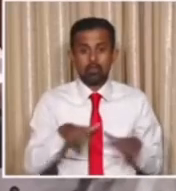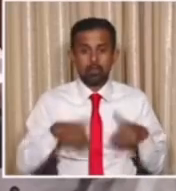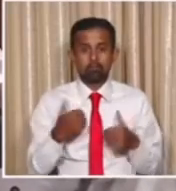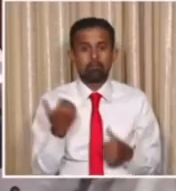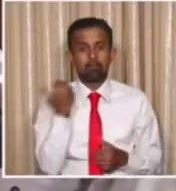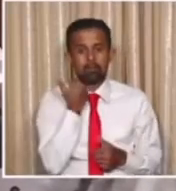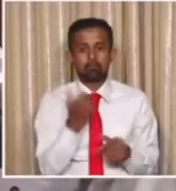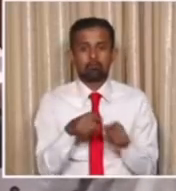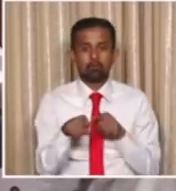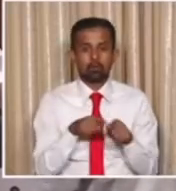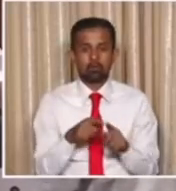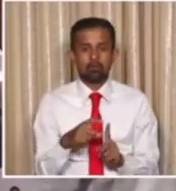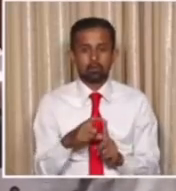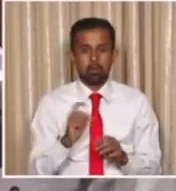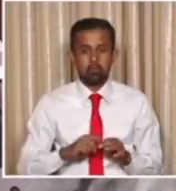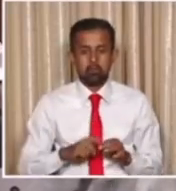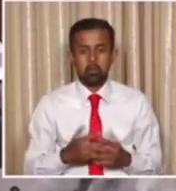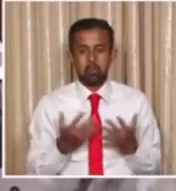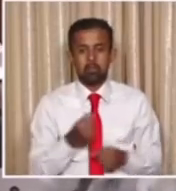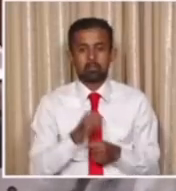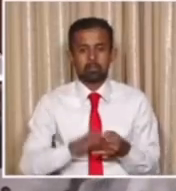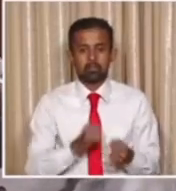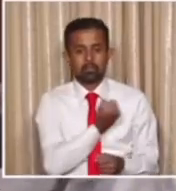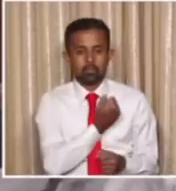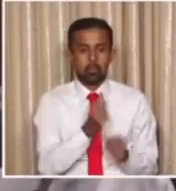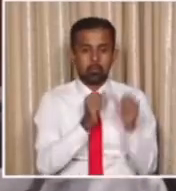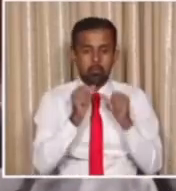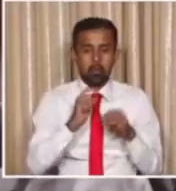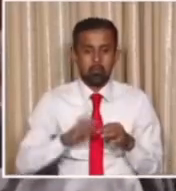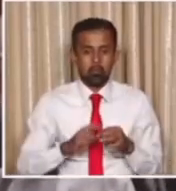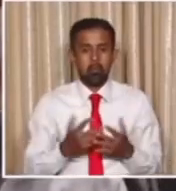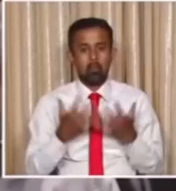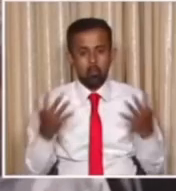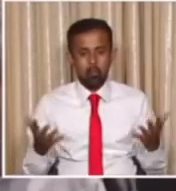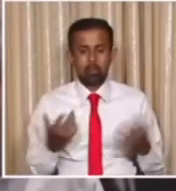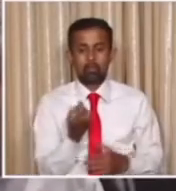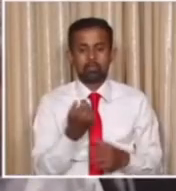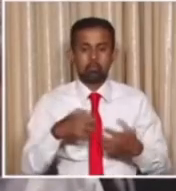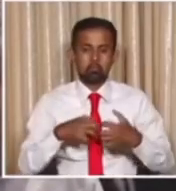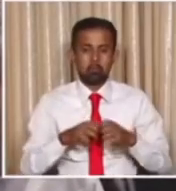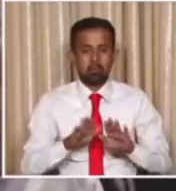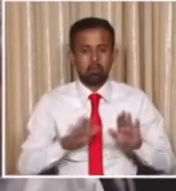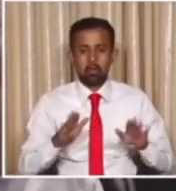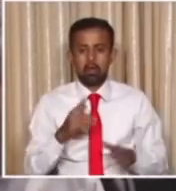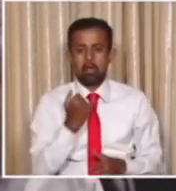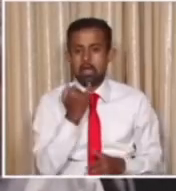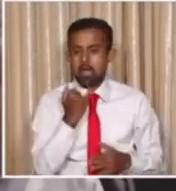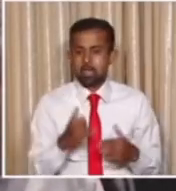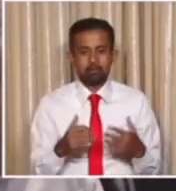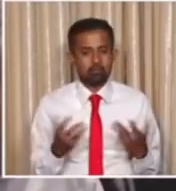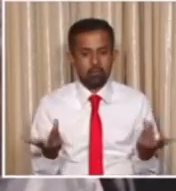ලෙඩින්, ඒක නිසා බරපතල ප්‍රශ්න ප්‍රමාණයක් තියෙනවා. ග්‍රාමීය රෝහල් වලට බෙහෙත් සහ ඒ ප්‍රශ්න ගොඩක් තියෙනවා. මම දන්නවා මේ ආර්ථික අර්බුදයත් එක්ක කල්පනාකරණය කරන්න ලේසි නැති බව